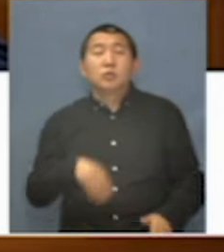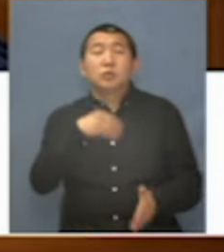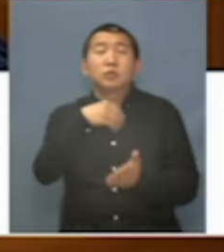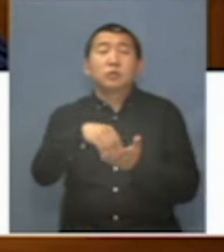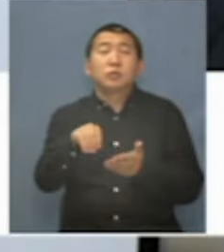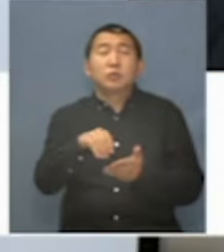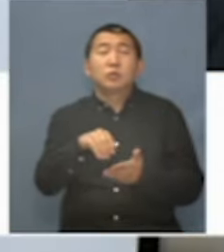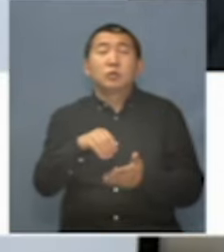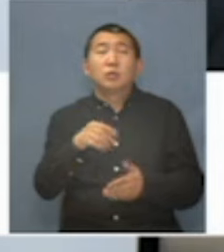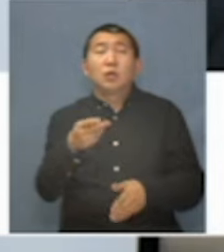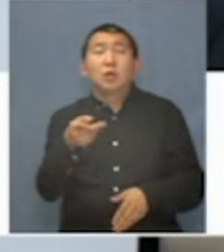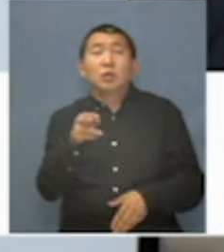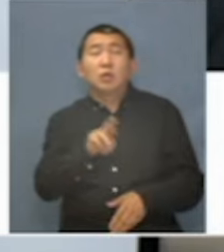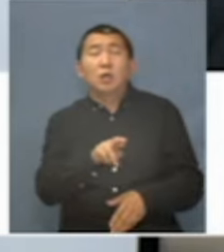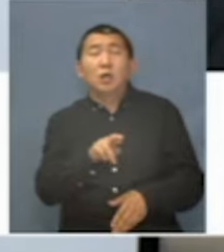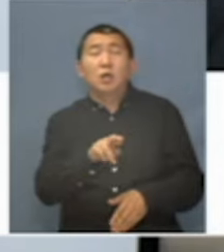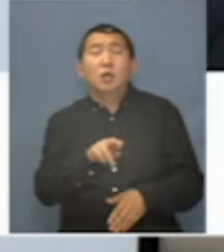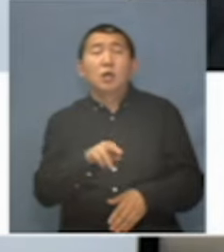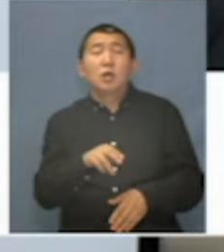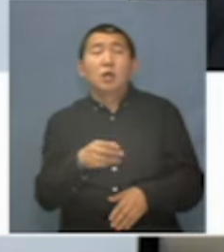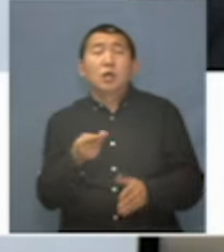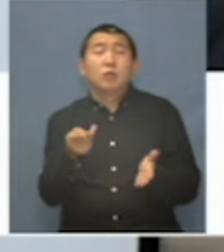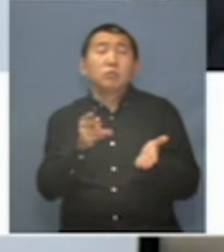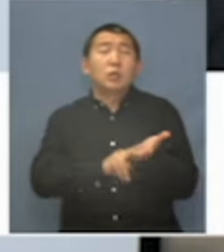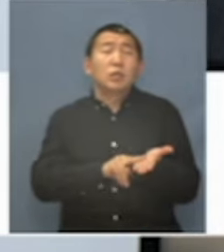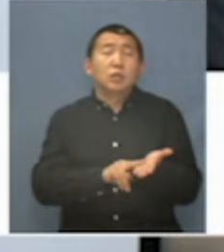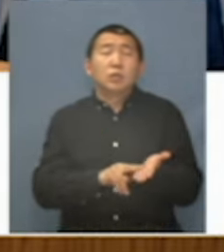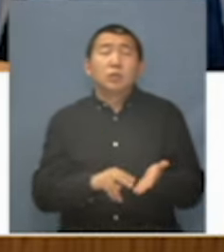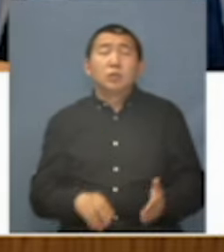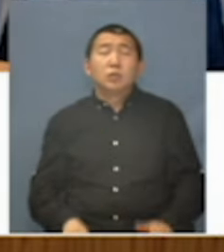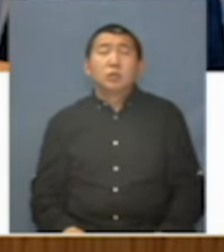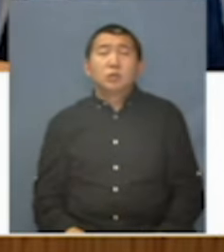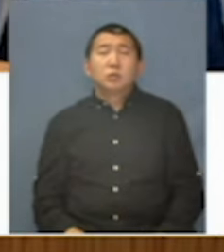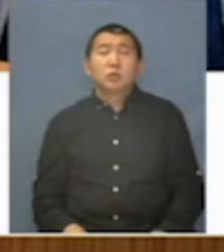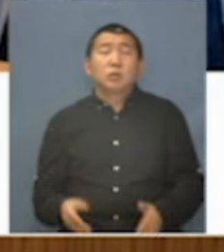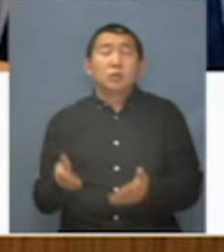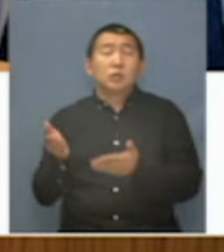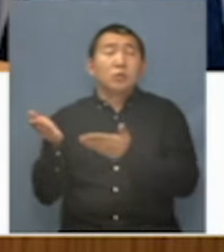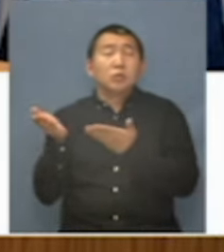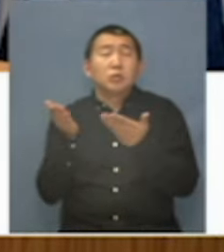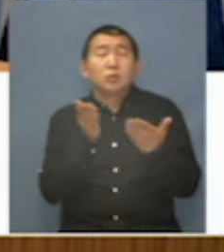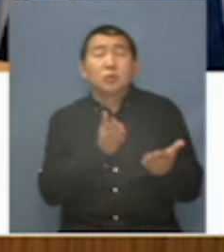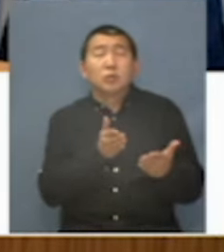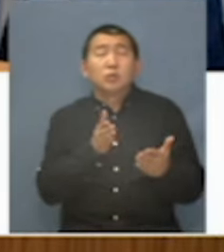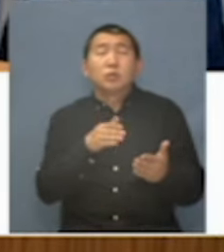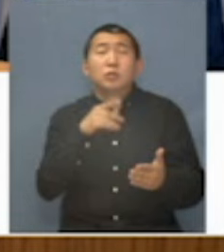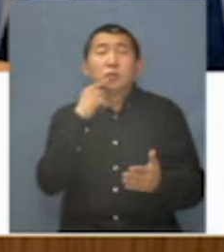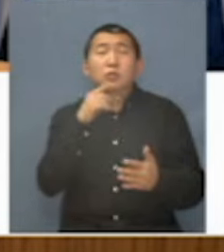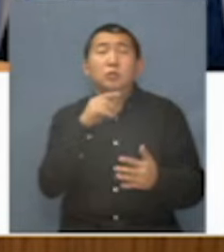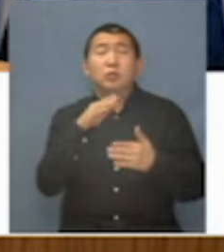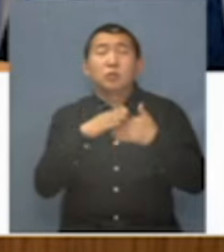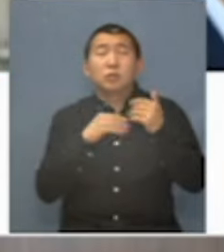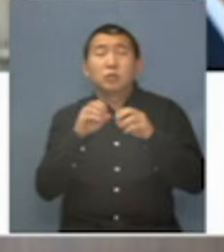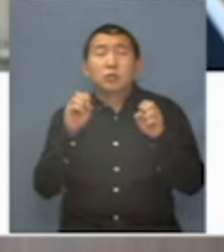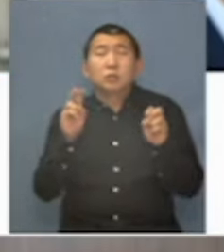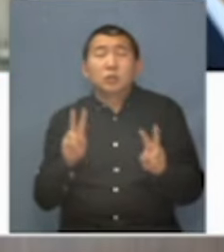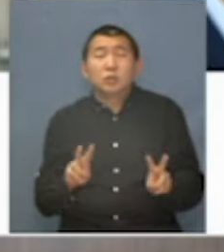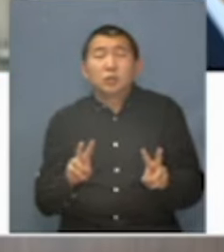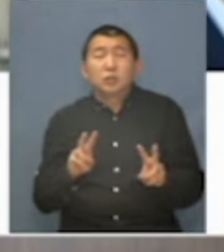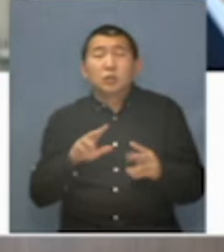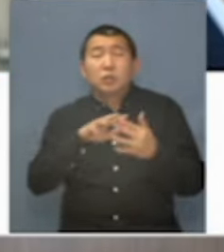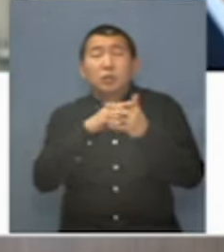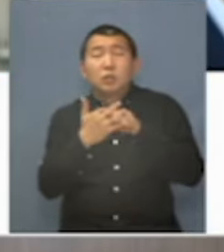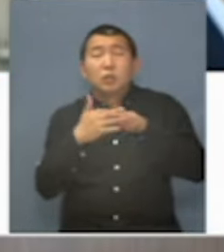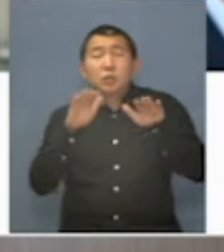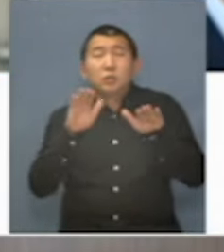для переселения. Чтобы удержать и привлечь квалифицированных специалистов в сельской местности, разработан проект программы льготного